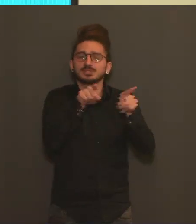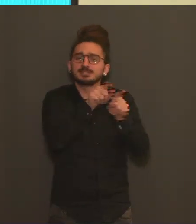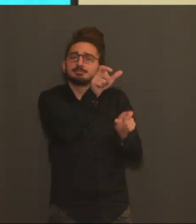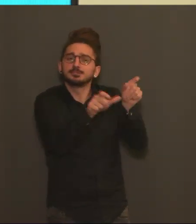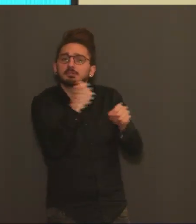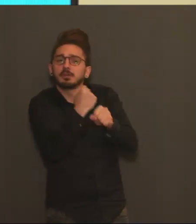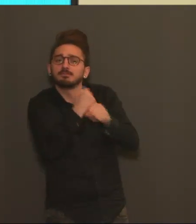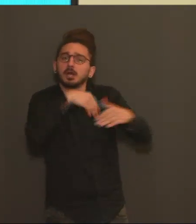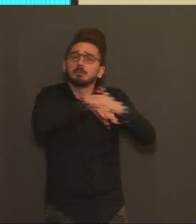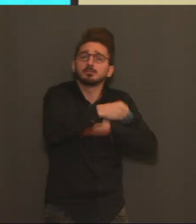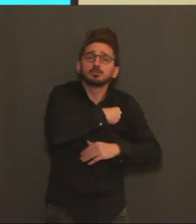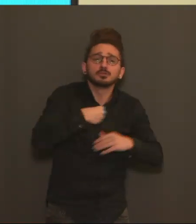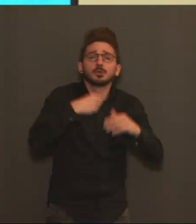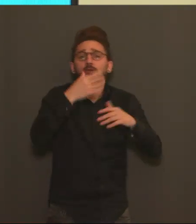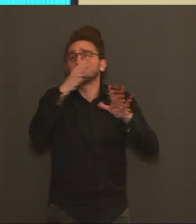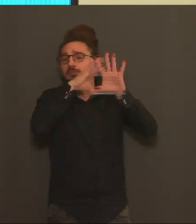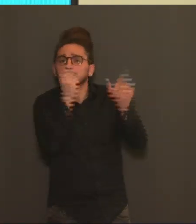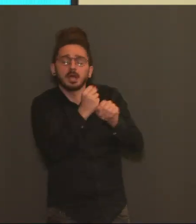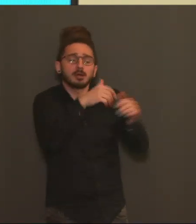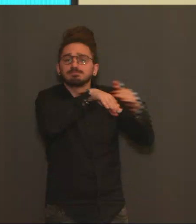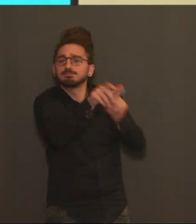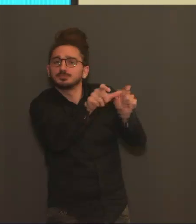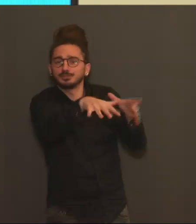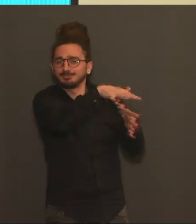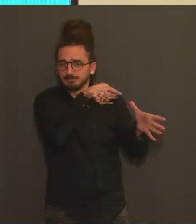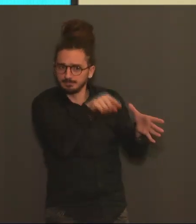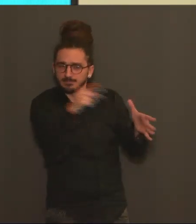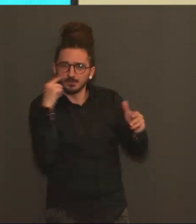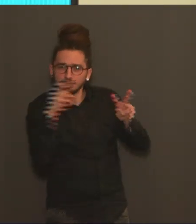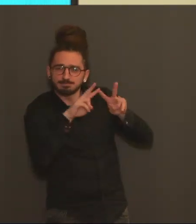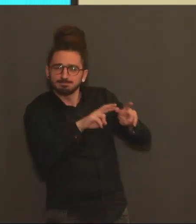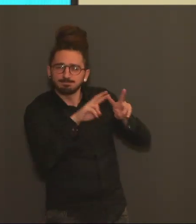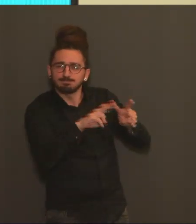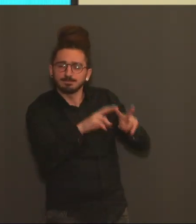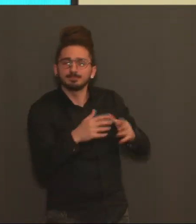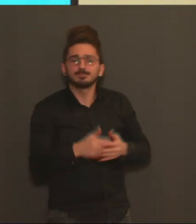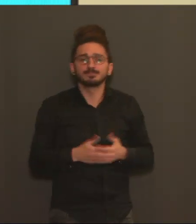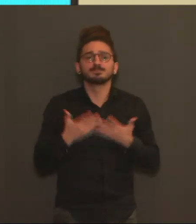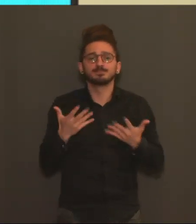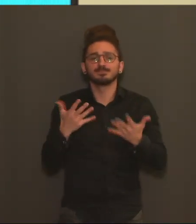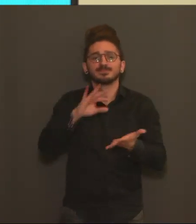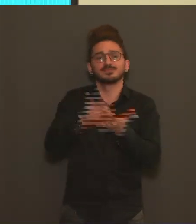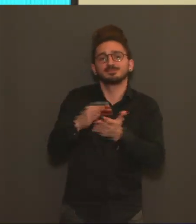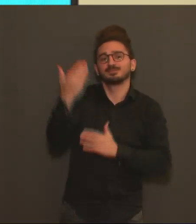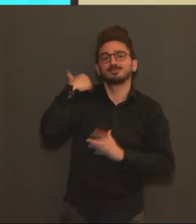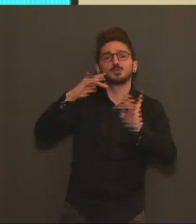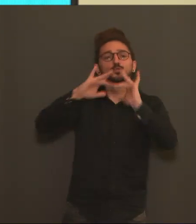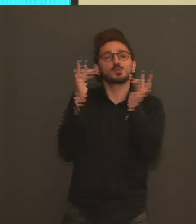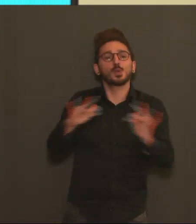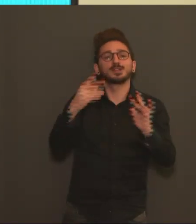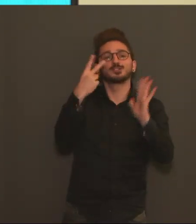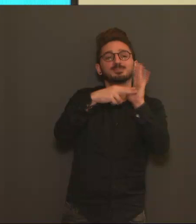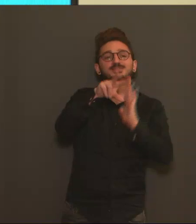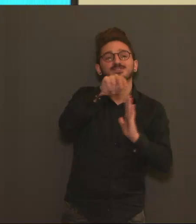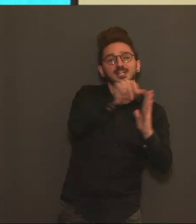testés ont été prélevés entre Noël 2020 et le 8 janvier 2021. Donc c'était avant toute campagne